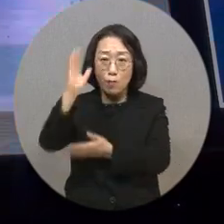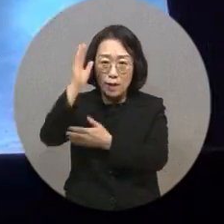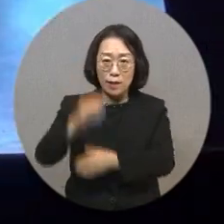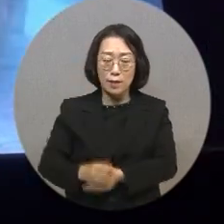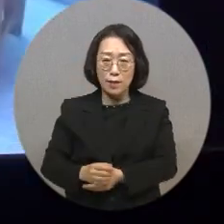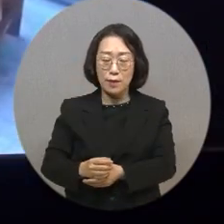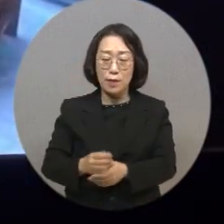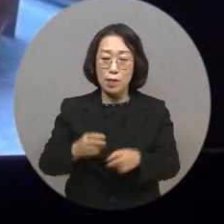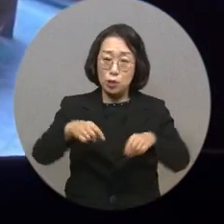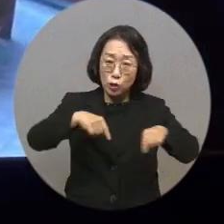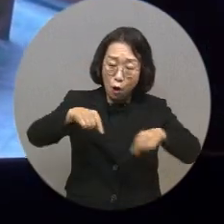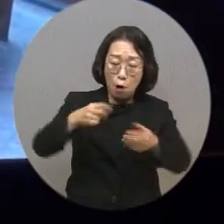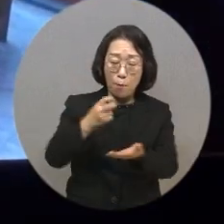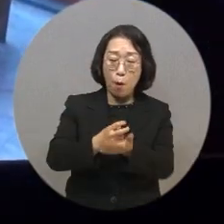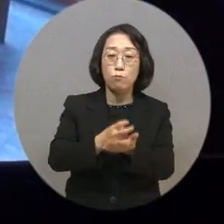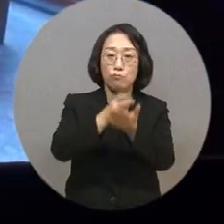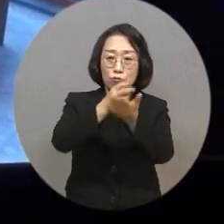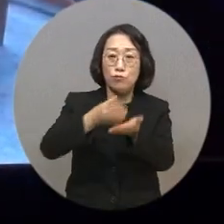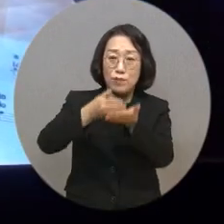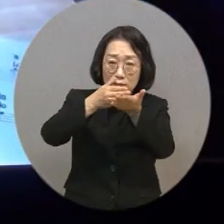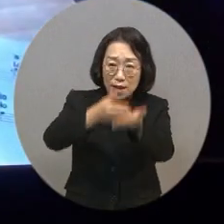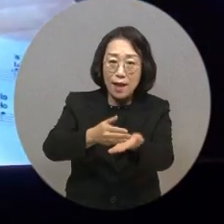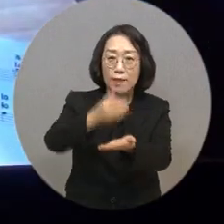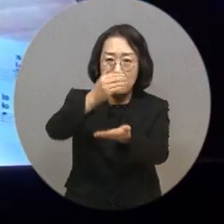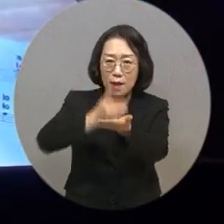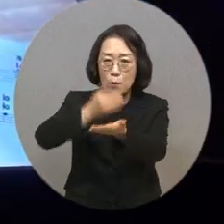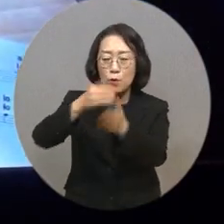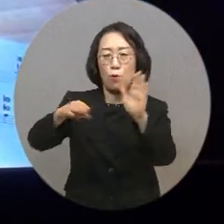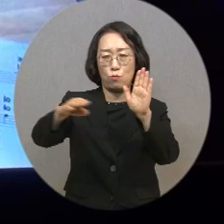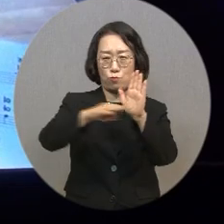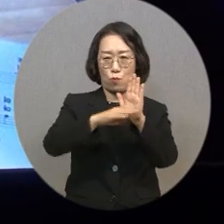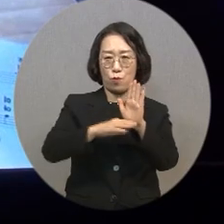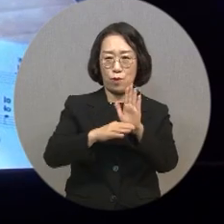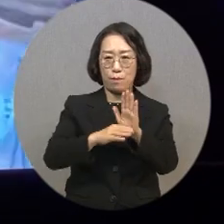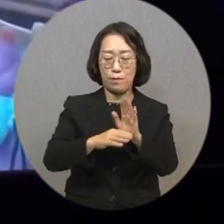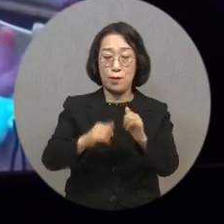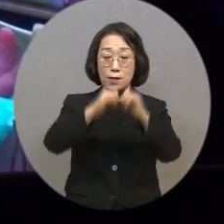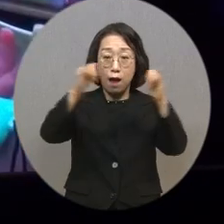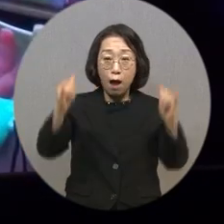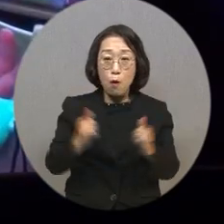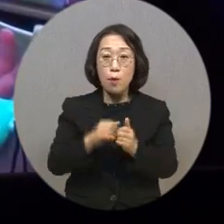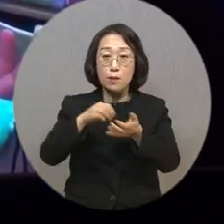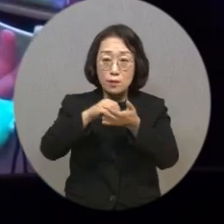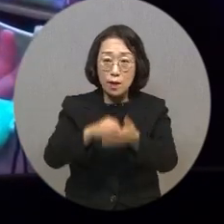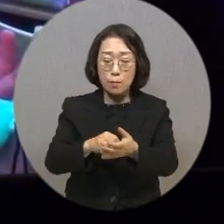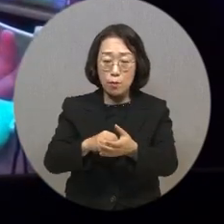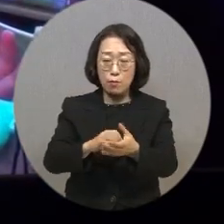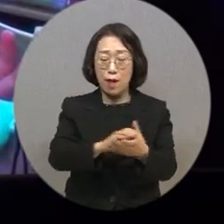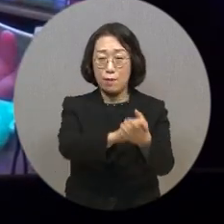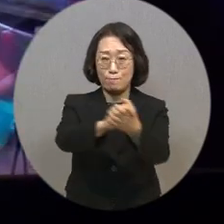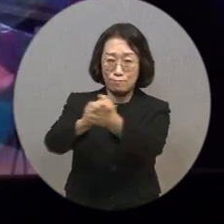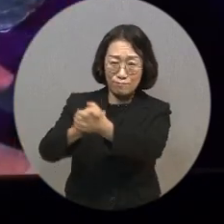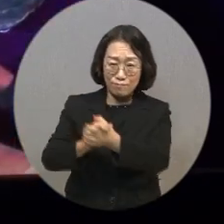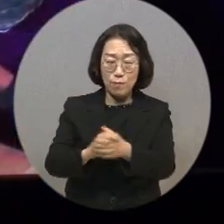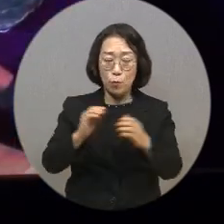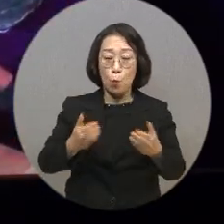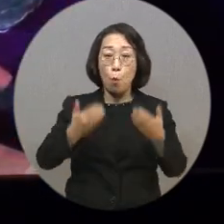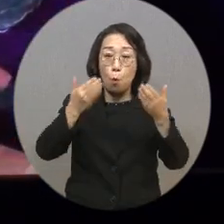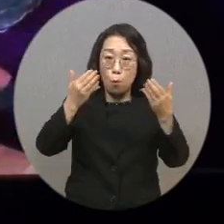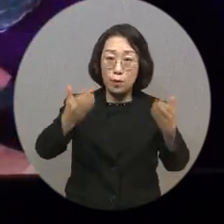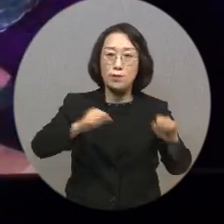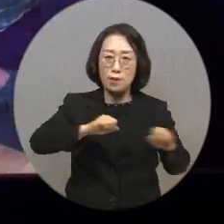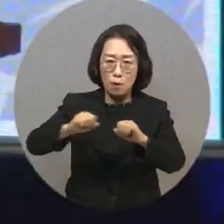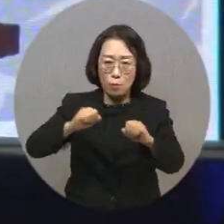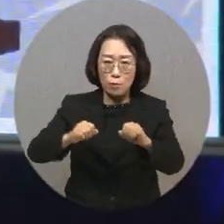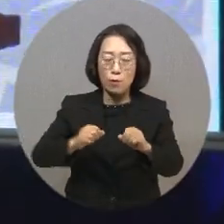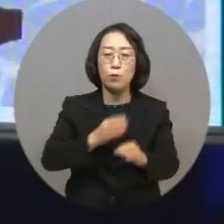등 다양하게 구성했습니다. 선배 시민은 사회 참여, 세대 통합 활동 등의 노인 자원봉사로 활동하고